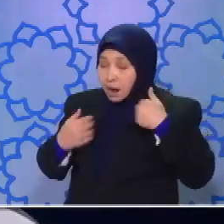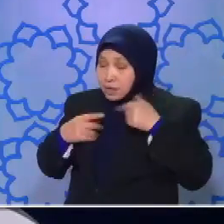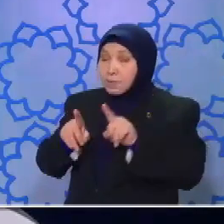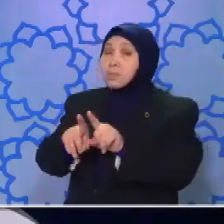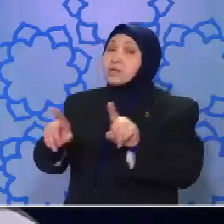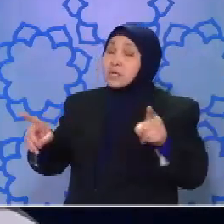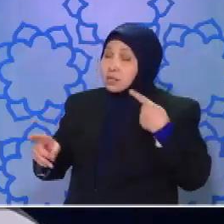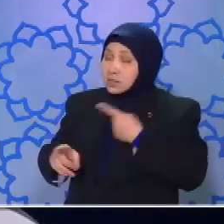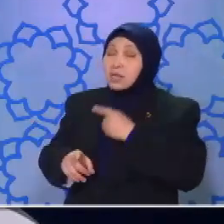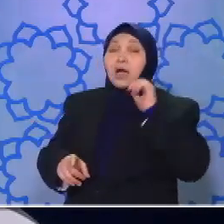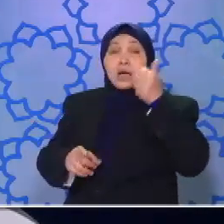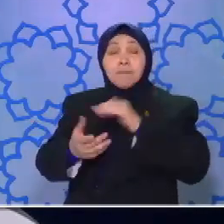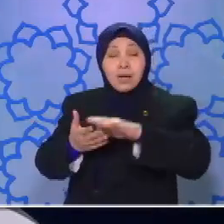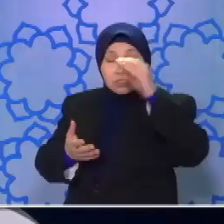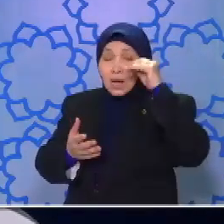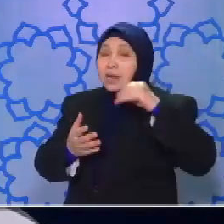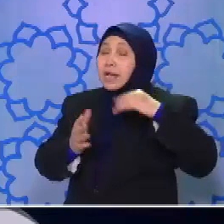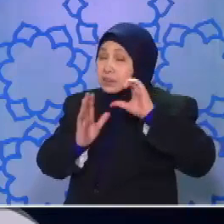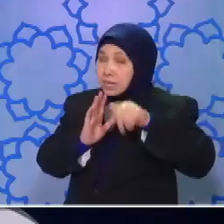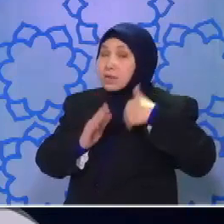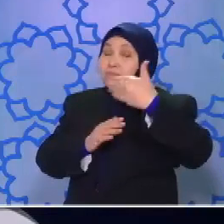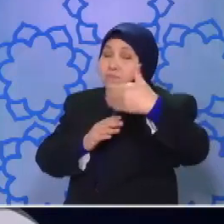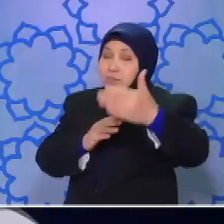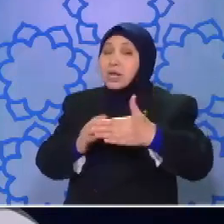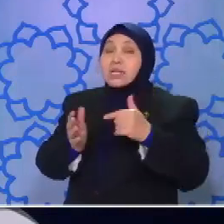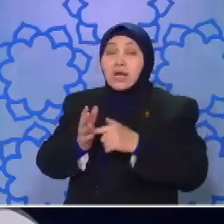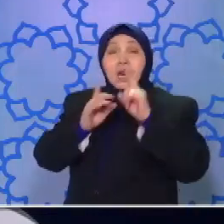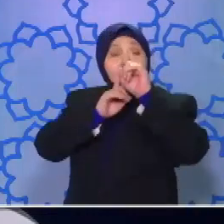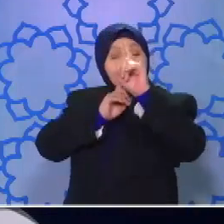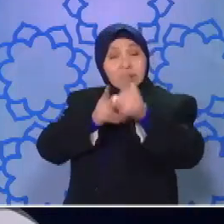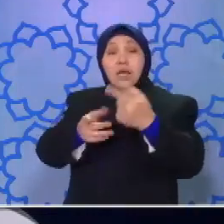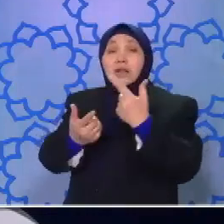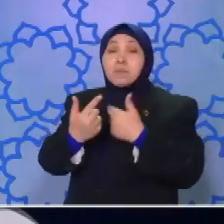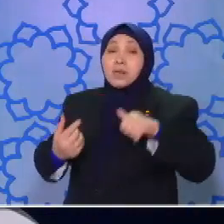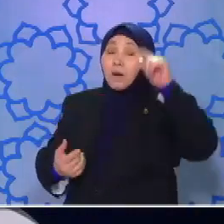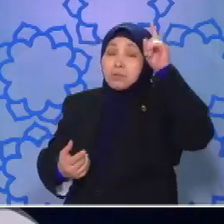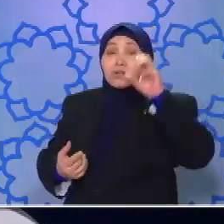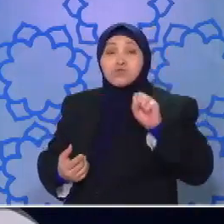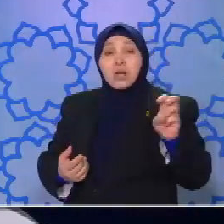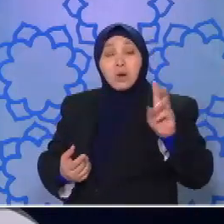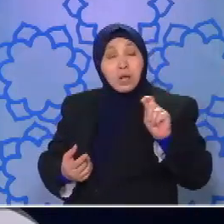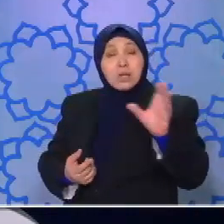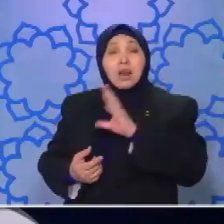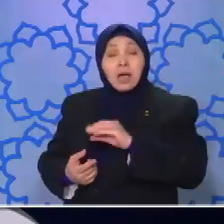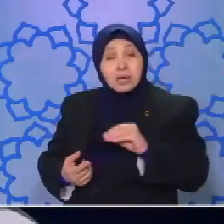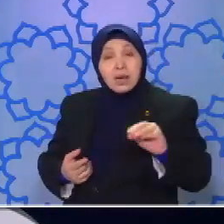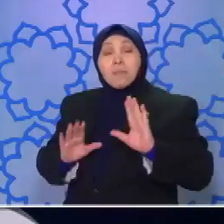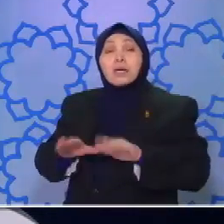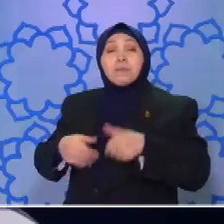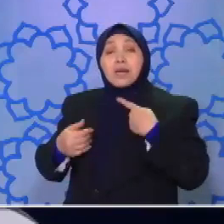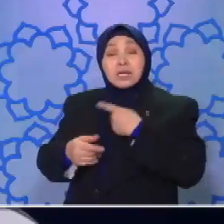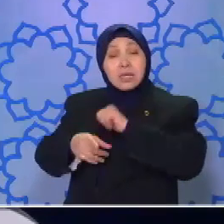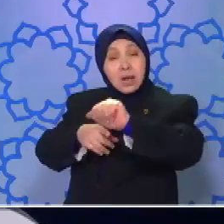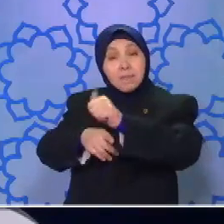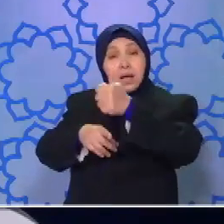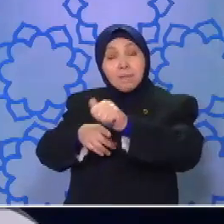kita akan belajar nanti dalam halaman seterusnya, iaitu ini adalah perintah daripada Allah Subhanahu Wa Taala. Dan bagaimana kita nak